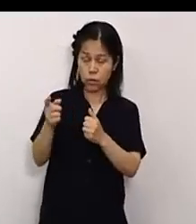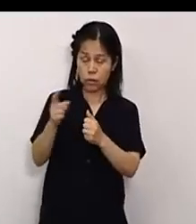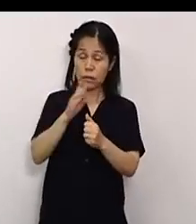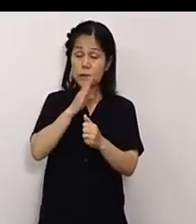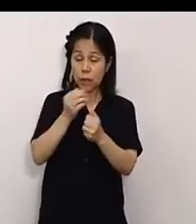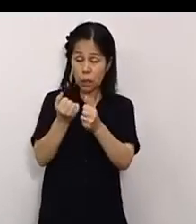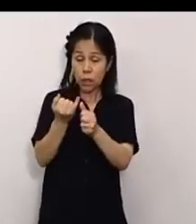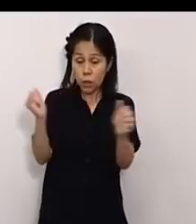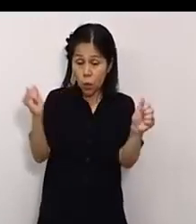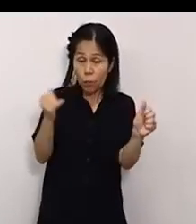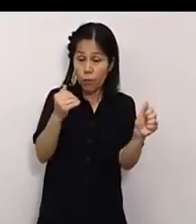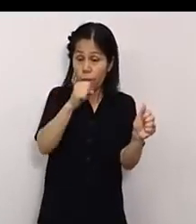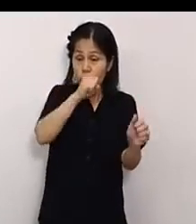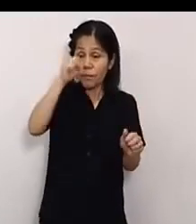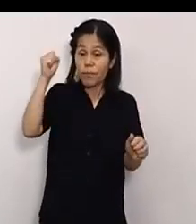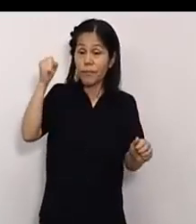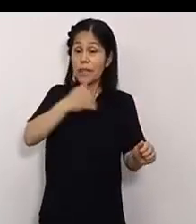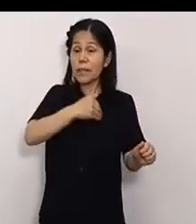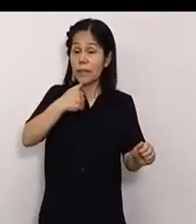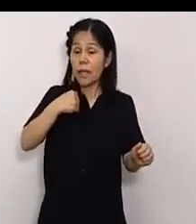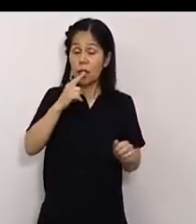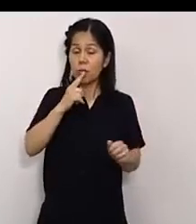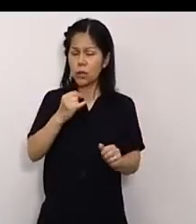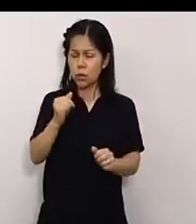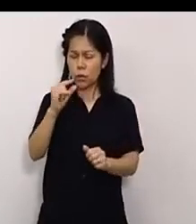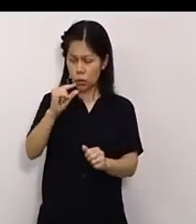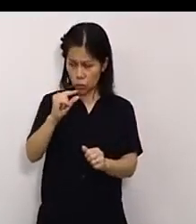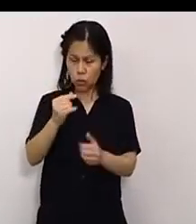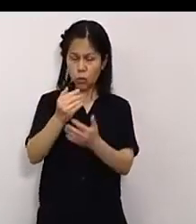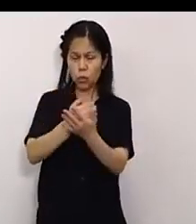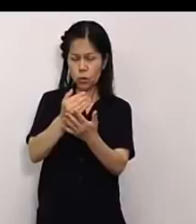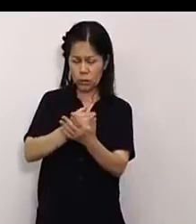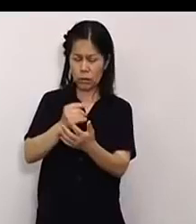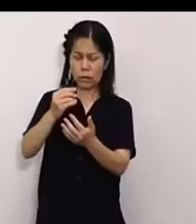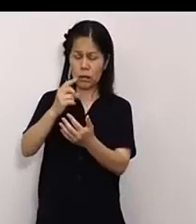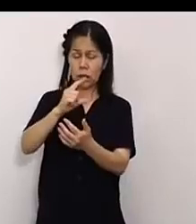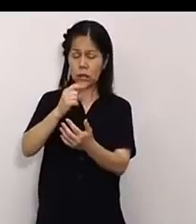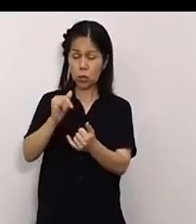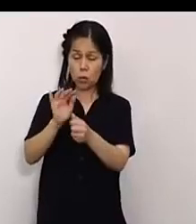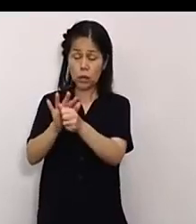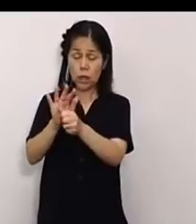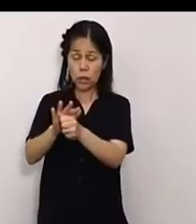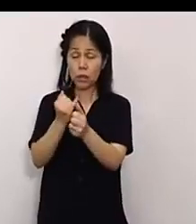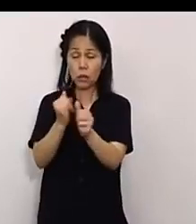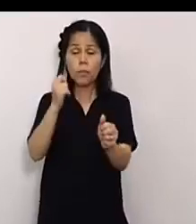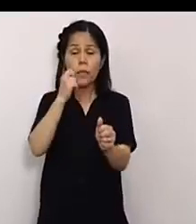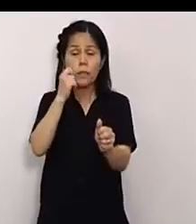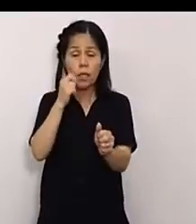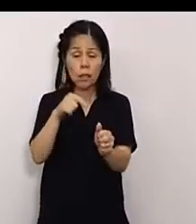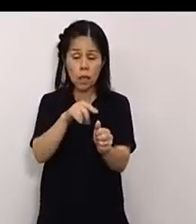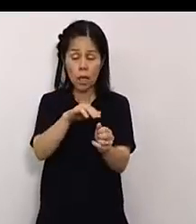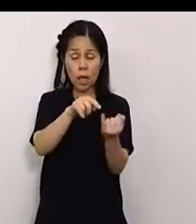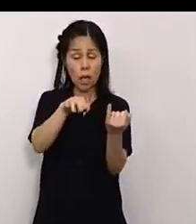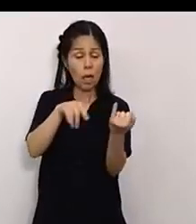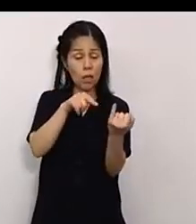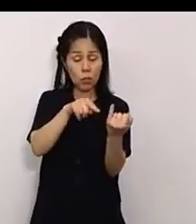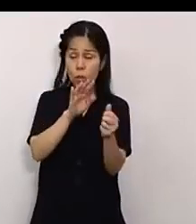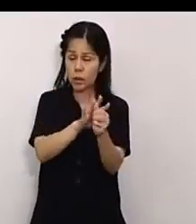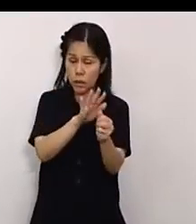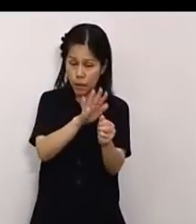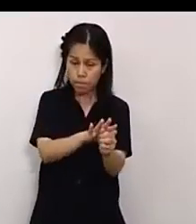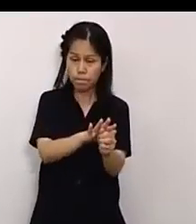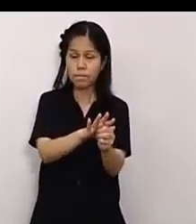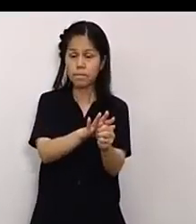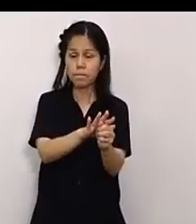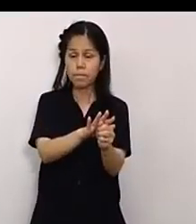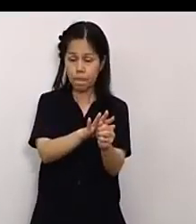12.6% しかいません。残りの 87.4% の人たちの支援、それからフォローやケア、それから支